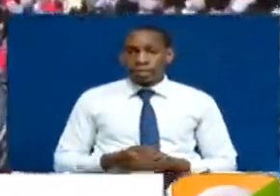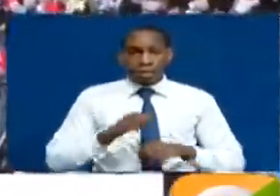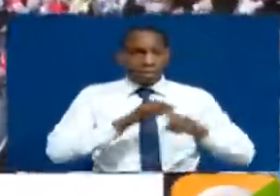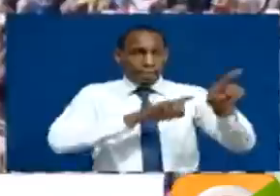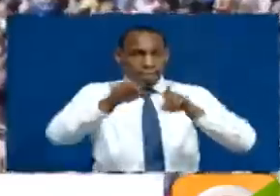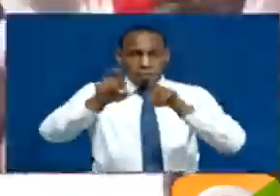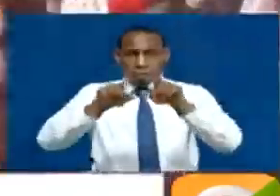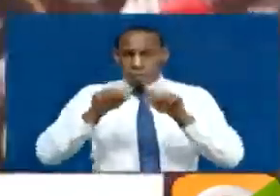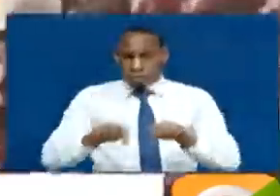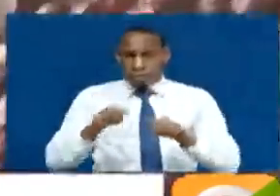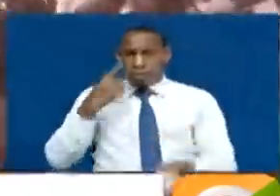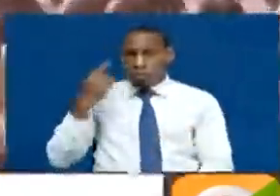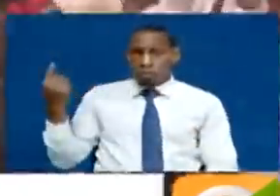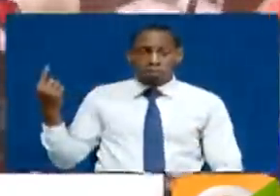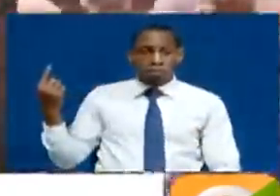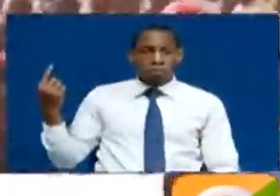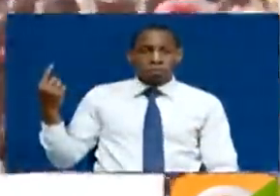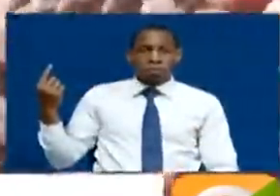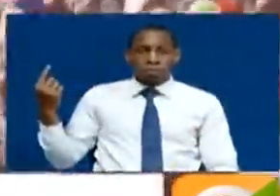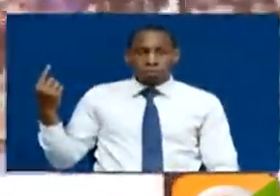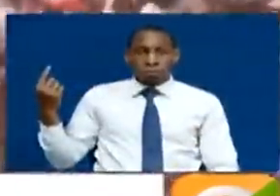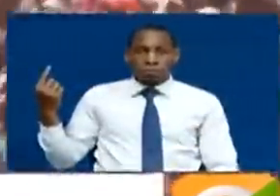Pita zake leo